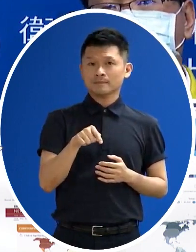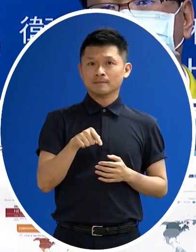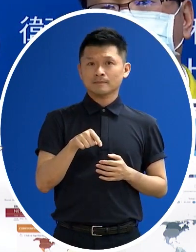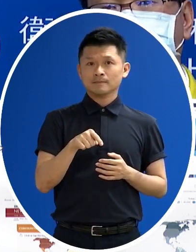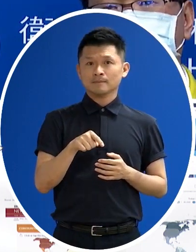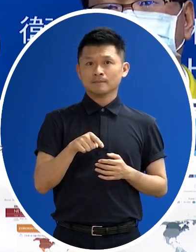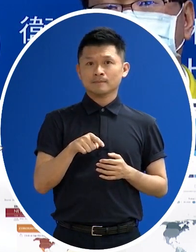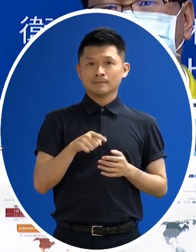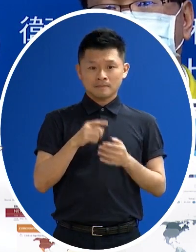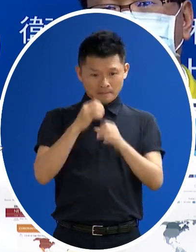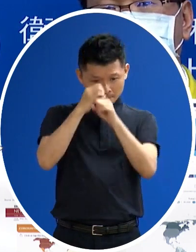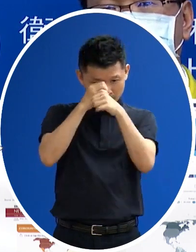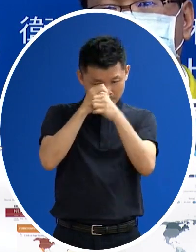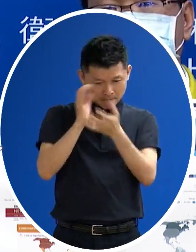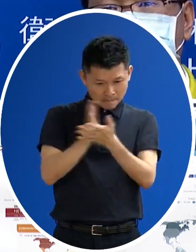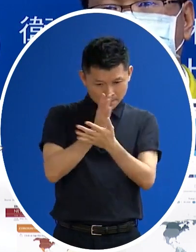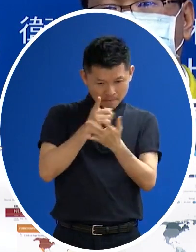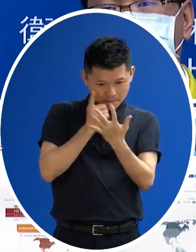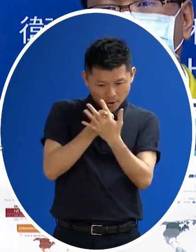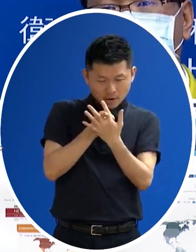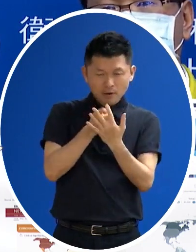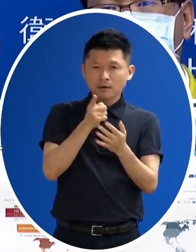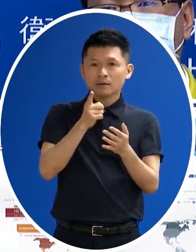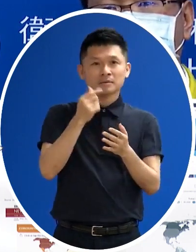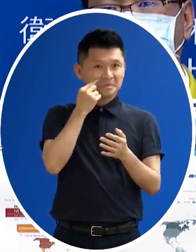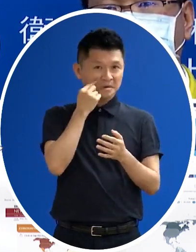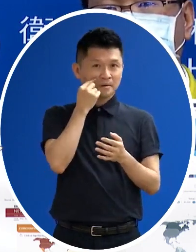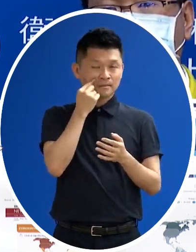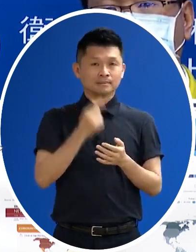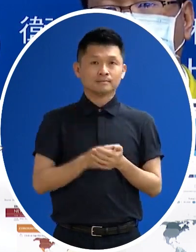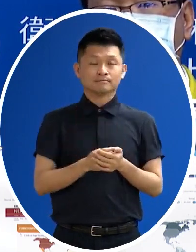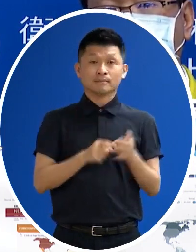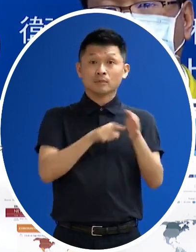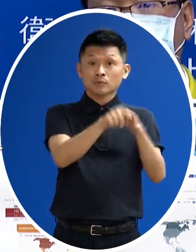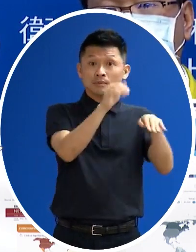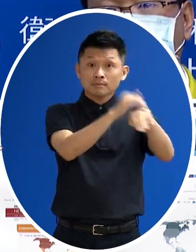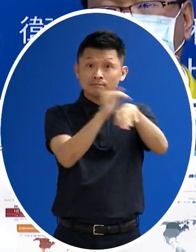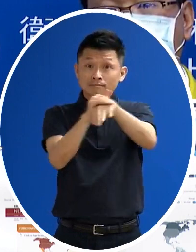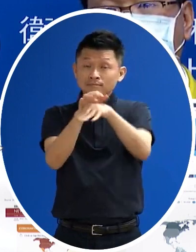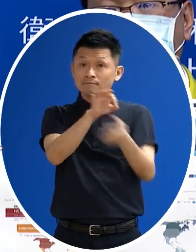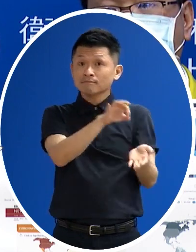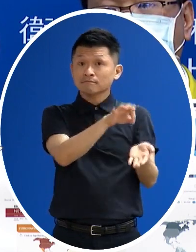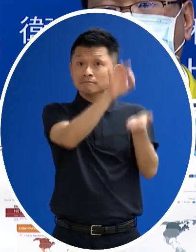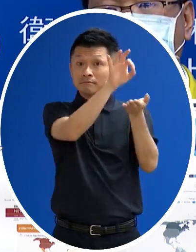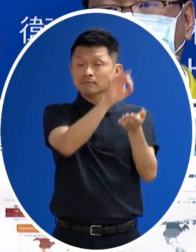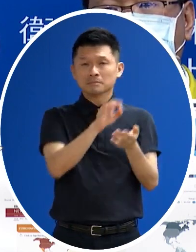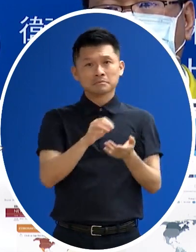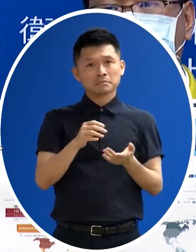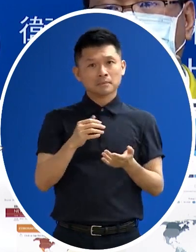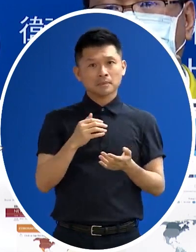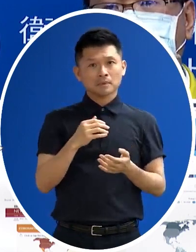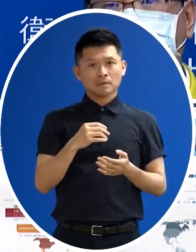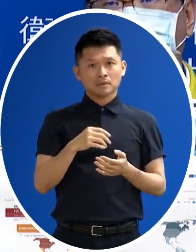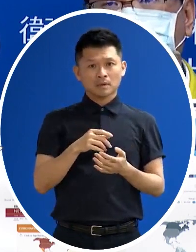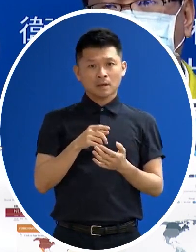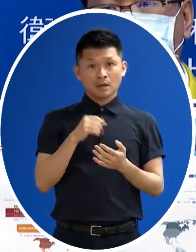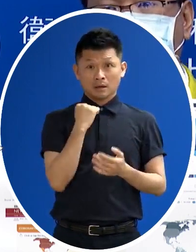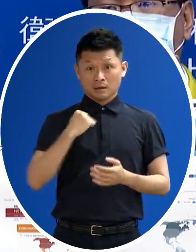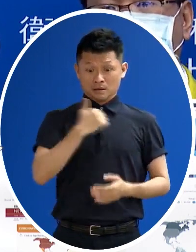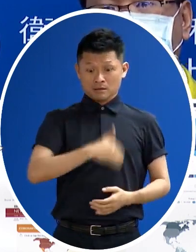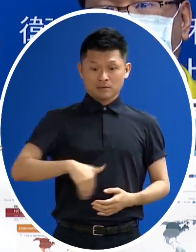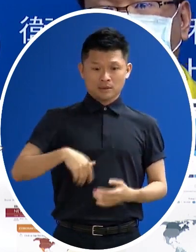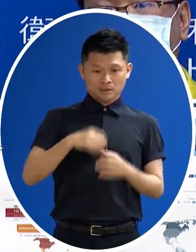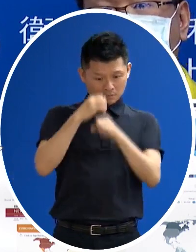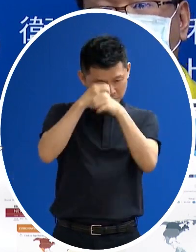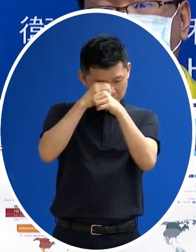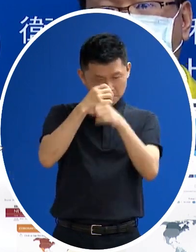简单可以侦测的哈。那所以，这里面当然专家们也会提到，那或许你抗体看不到了，可是你这个